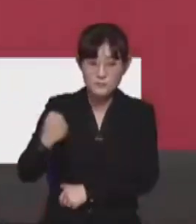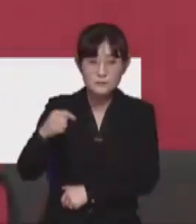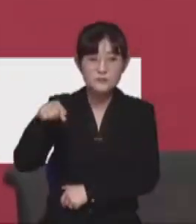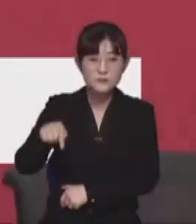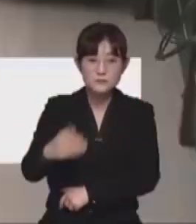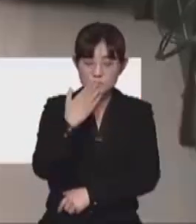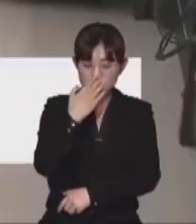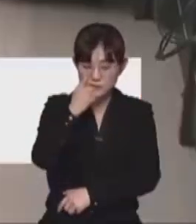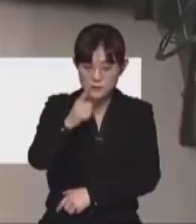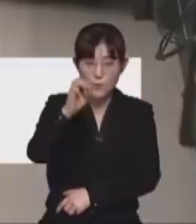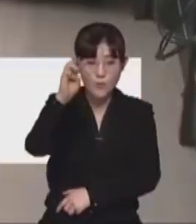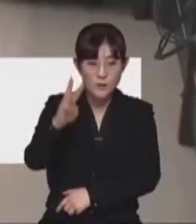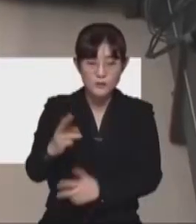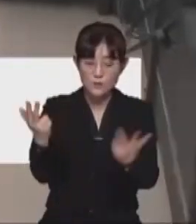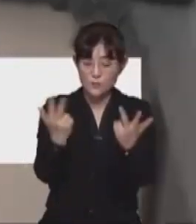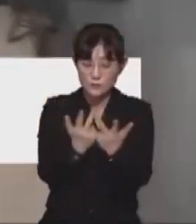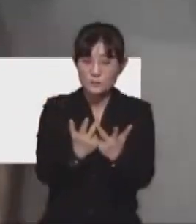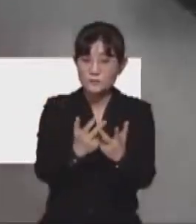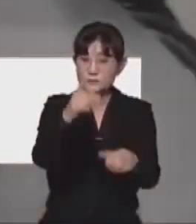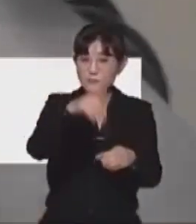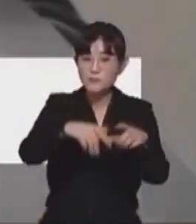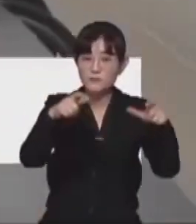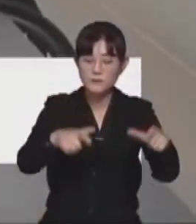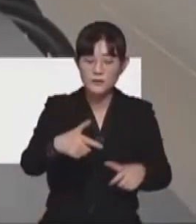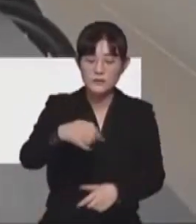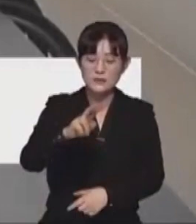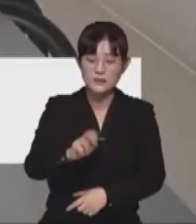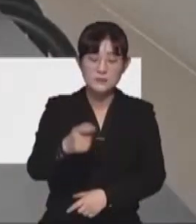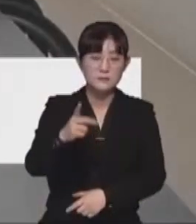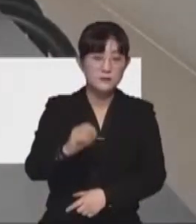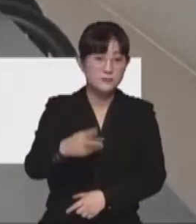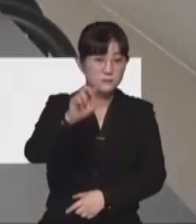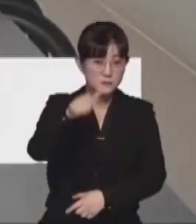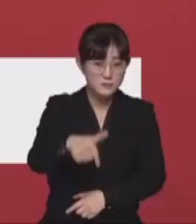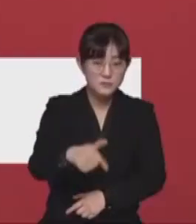순천 광양 곡성 구례갑을 선거구에 김형석 전 통일부